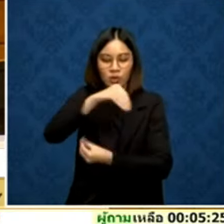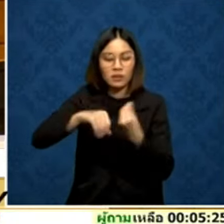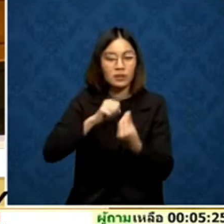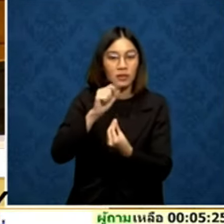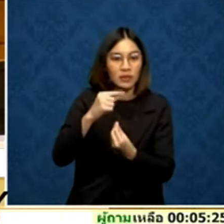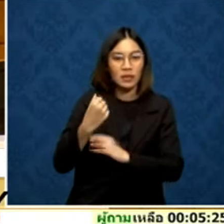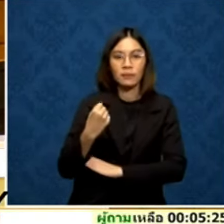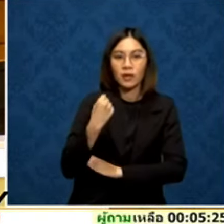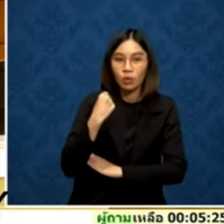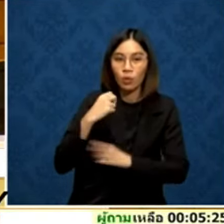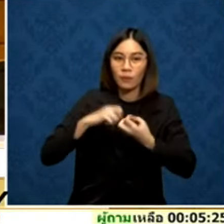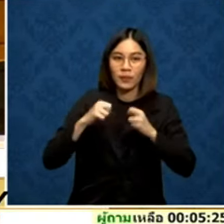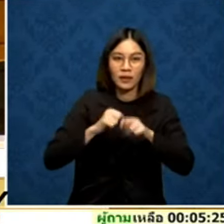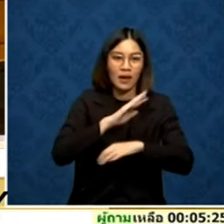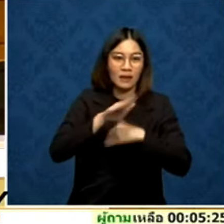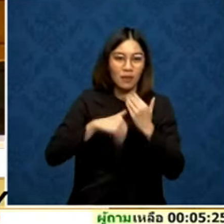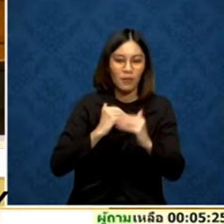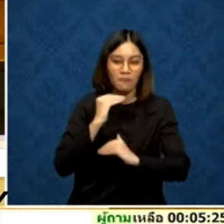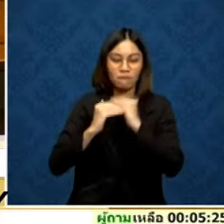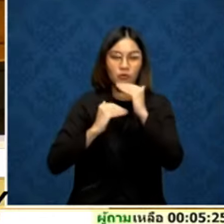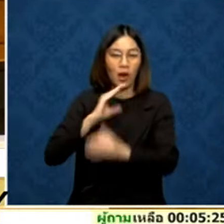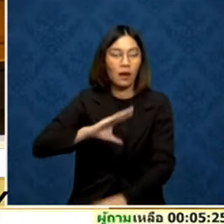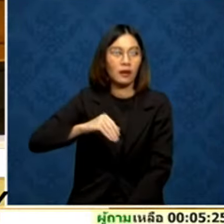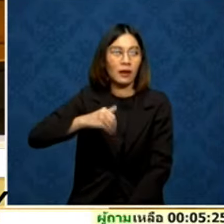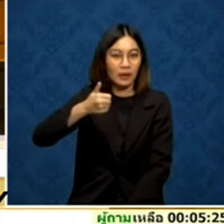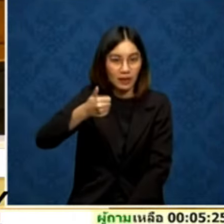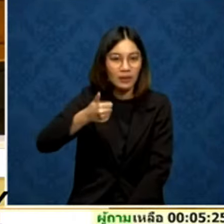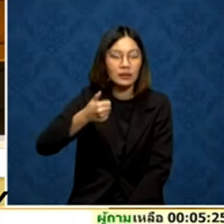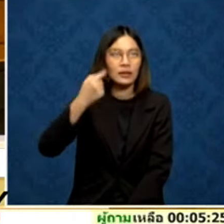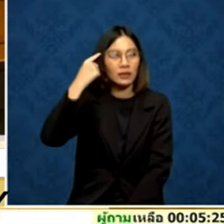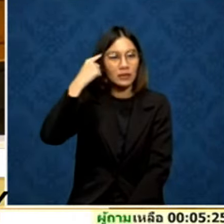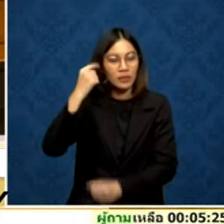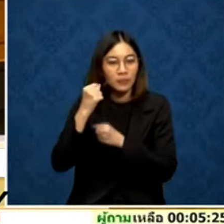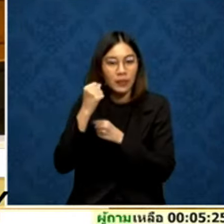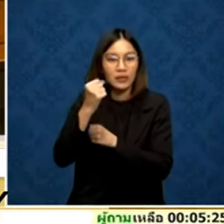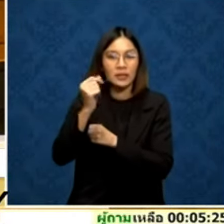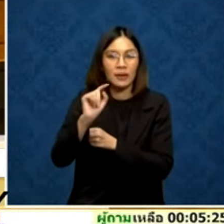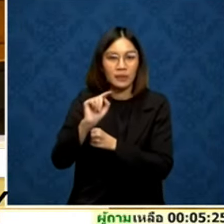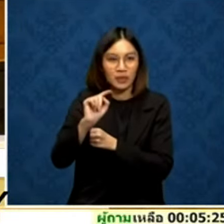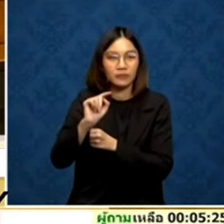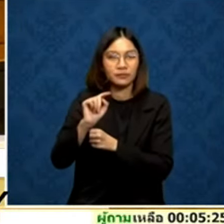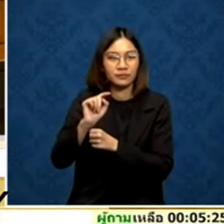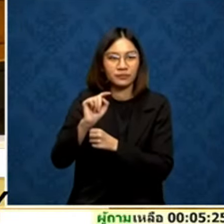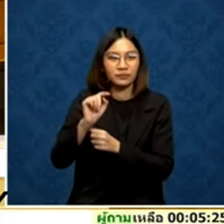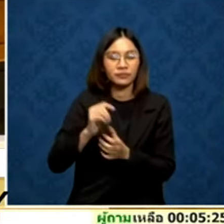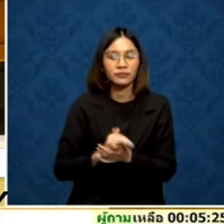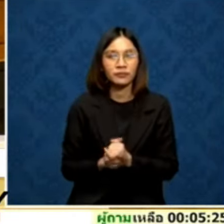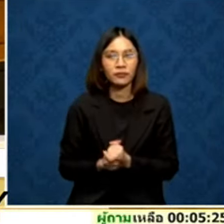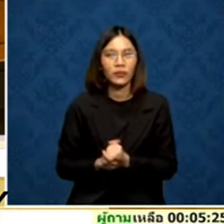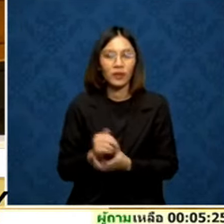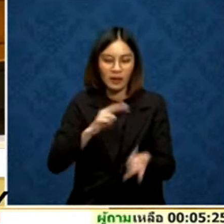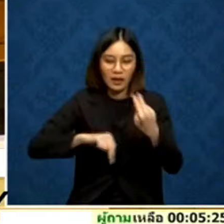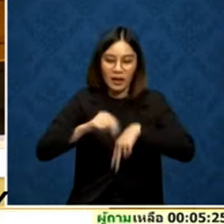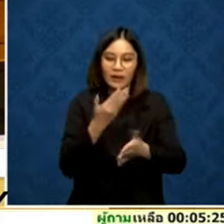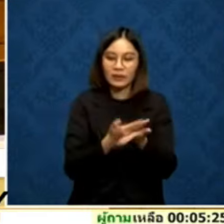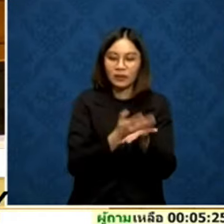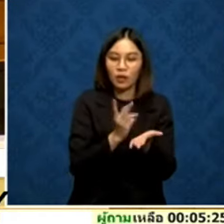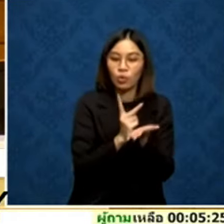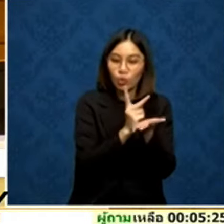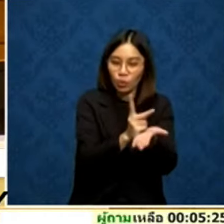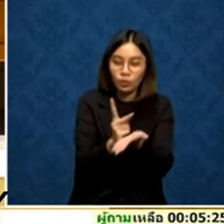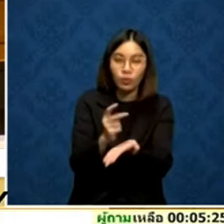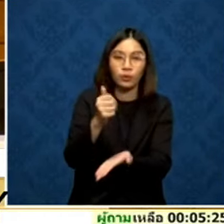ความมั่นคงปัญหาทุกอย่างก็เริ่มจะดีขึ้นแล้วเนี่ยเราเองเราก็พยายามที่จะหาแหล่งทุนมาให้เขาด้วยนะ